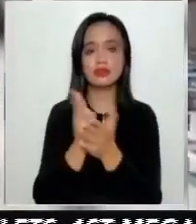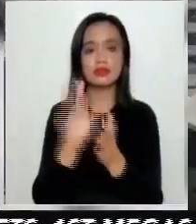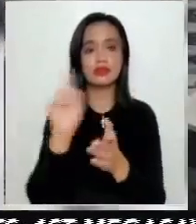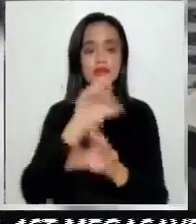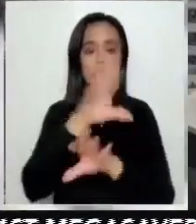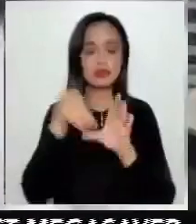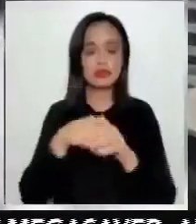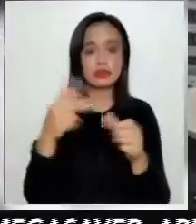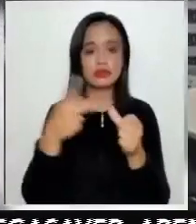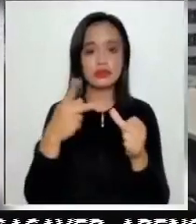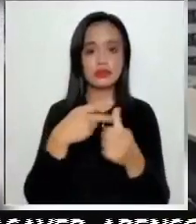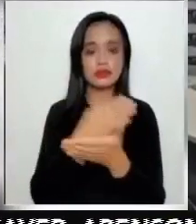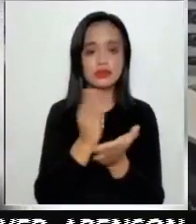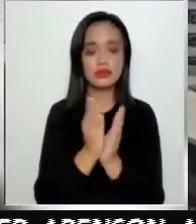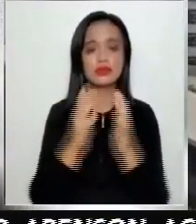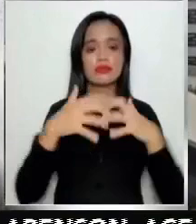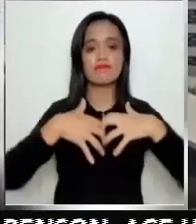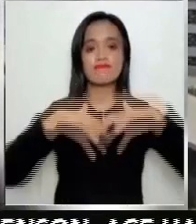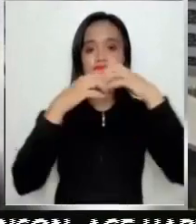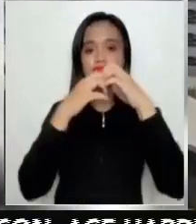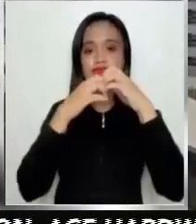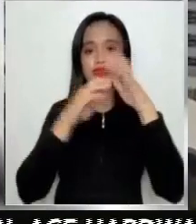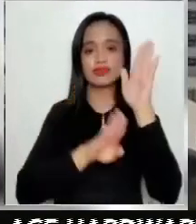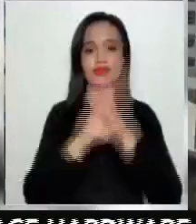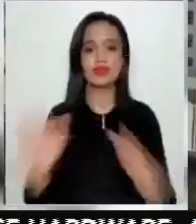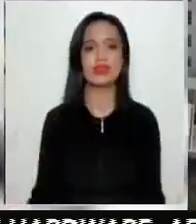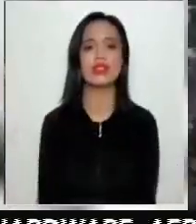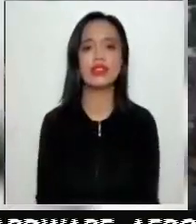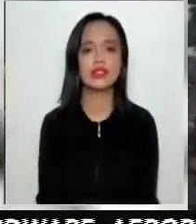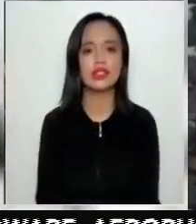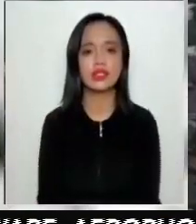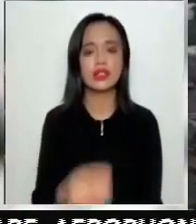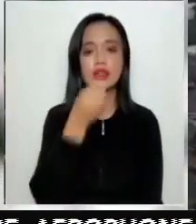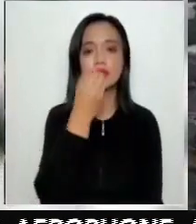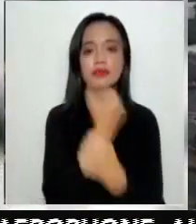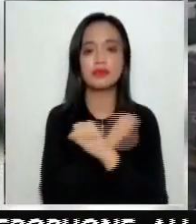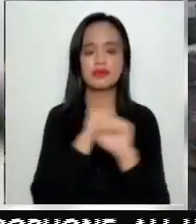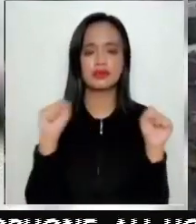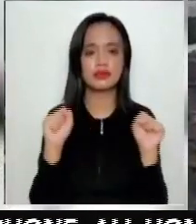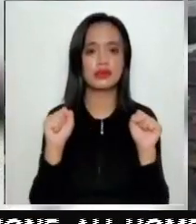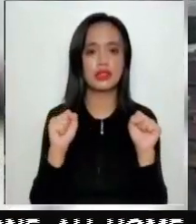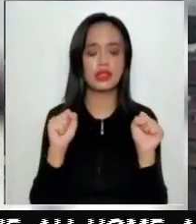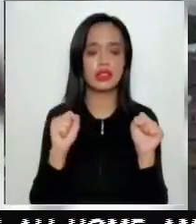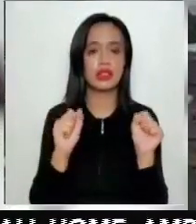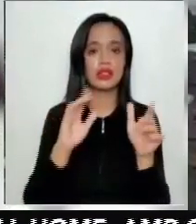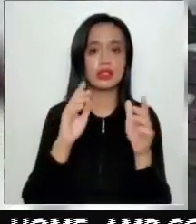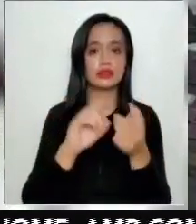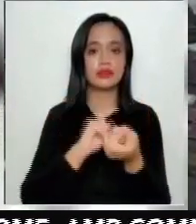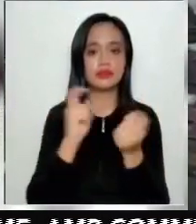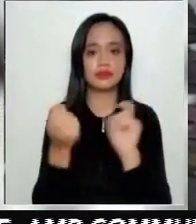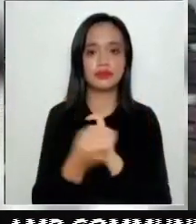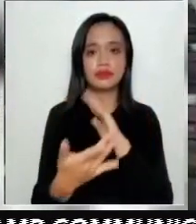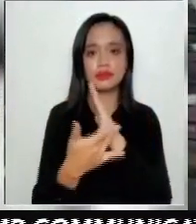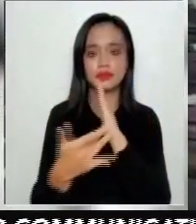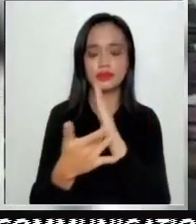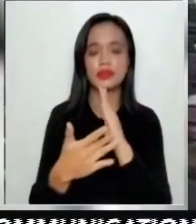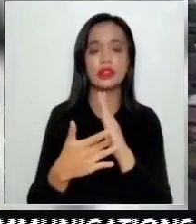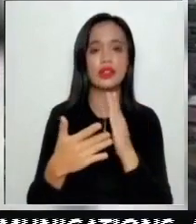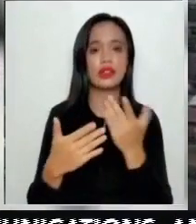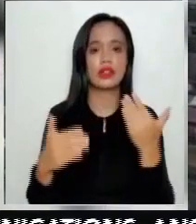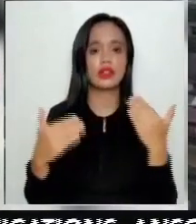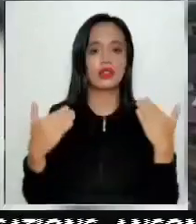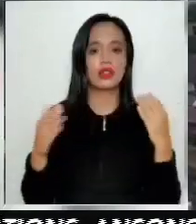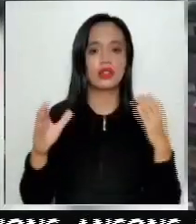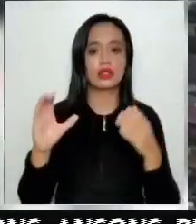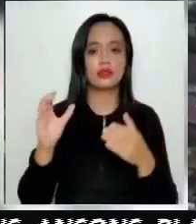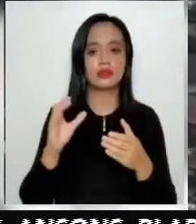pondo ang infrastructure development, food security, digital transformation at human capital development. Gayun din